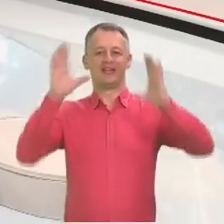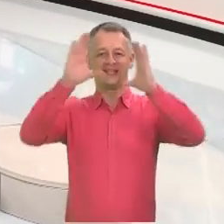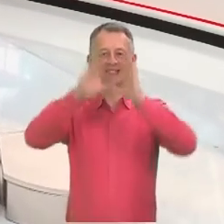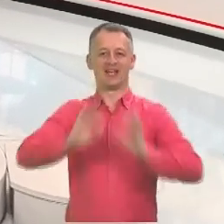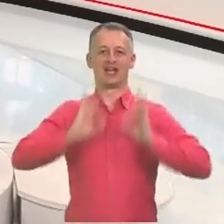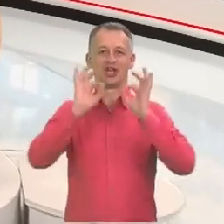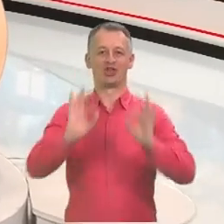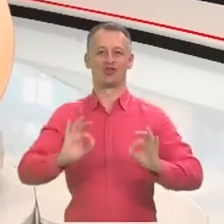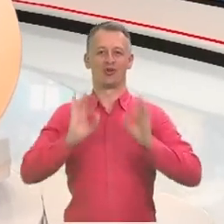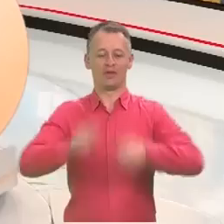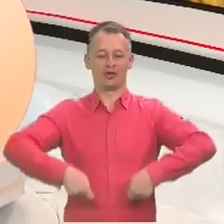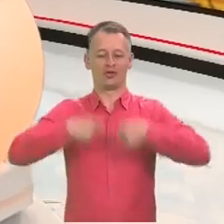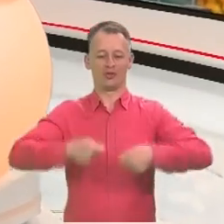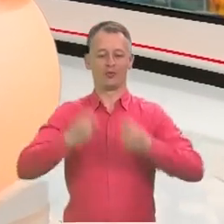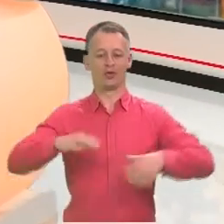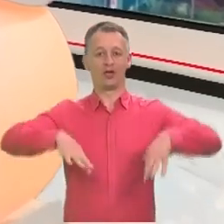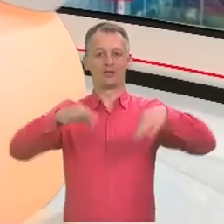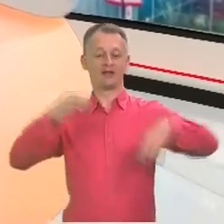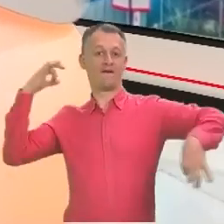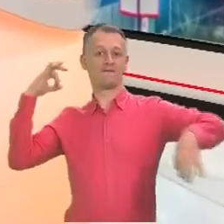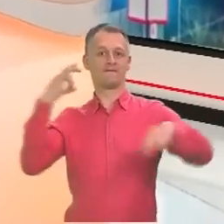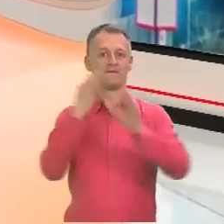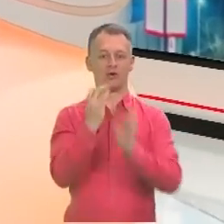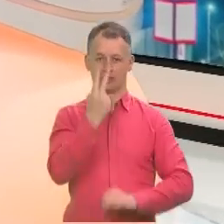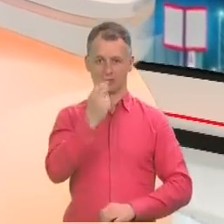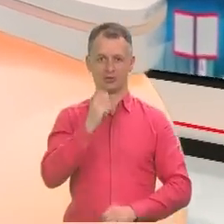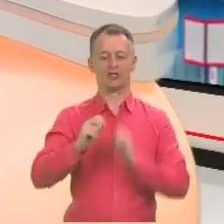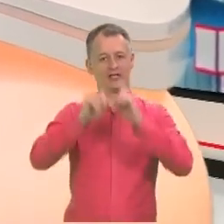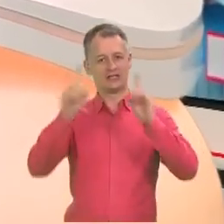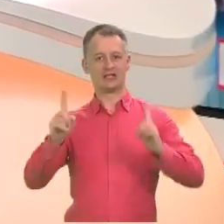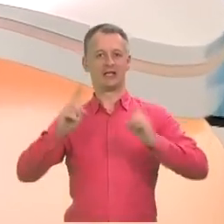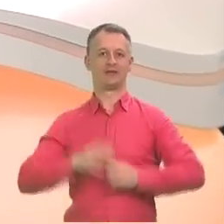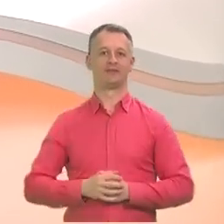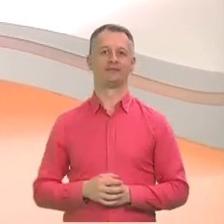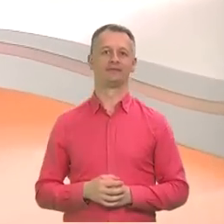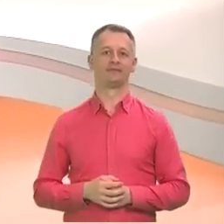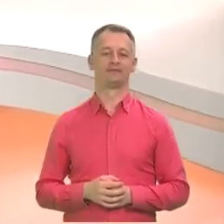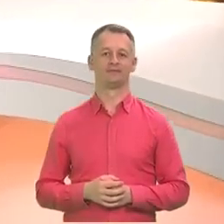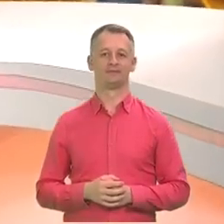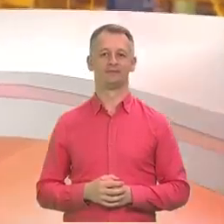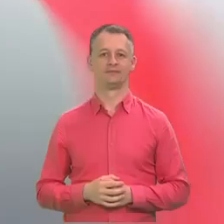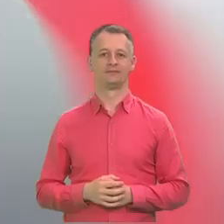Bună seara, doamnelor și domnilor, sunt Ioana Maria Moldovan. M-am găsit la Focus, iată care sunt cele mai importante știri ale zilei.